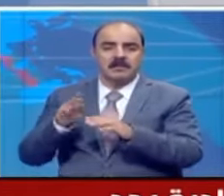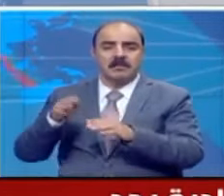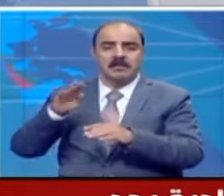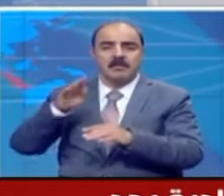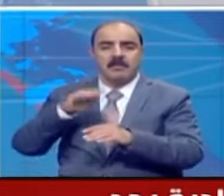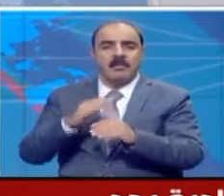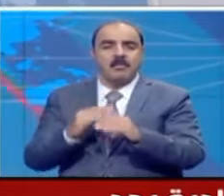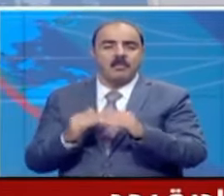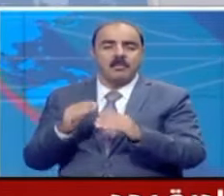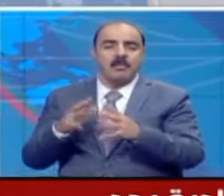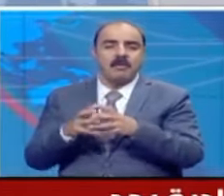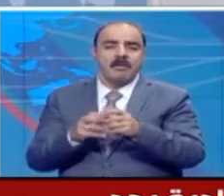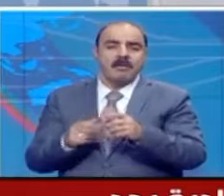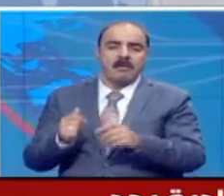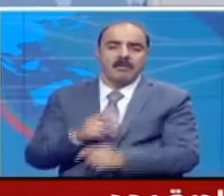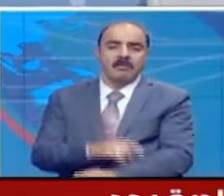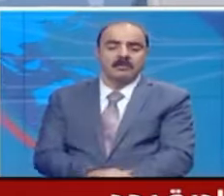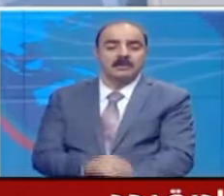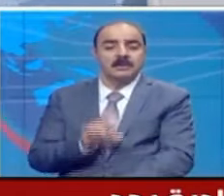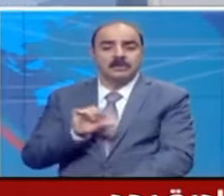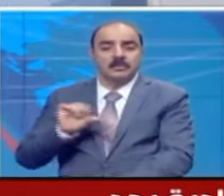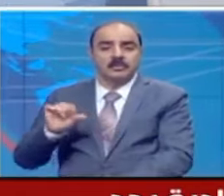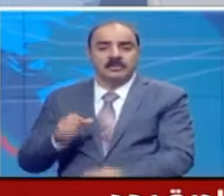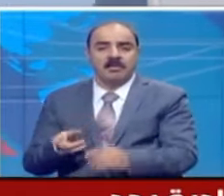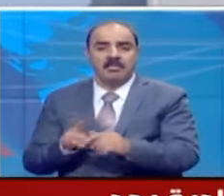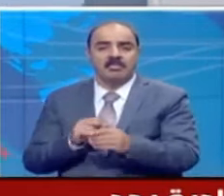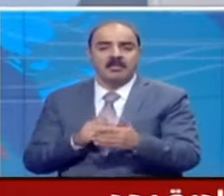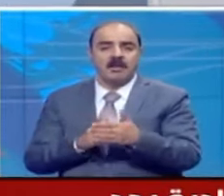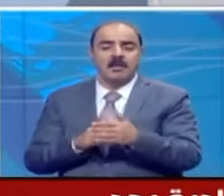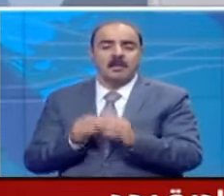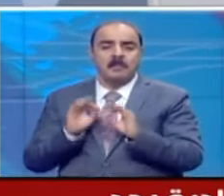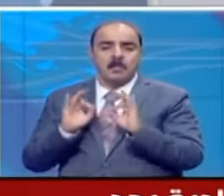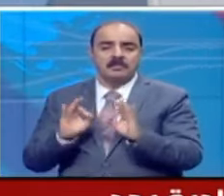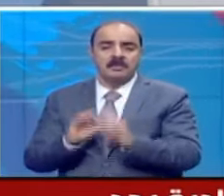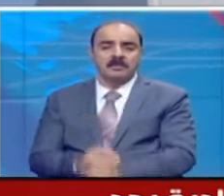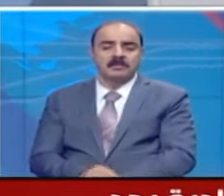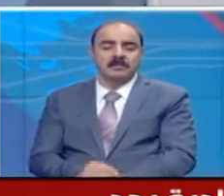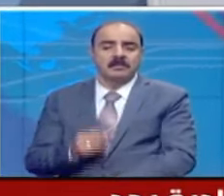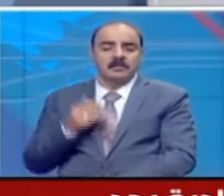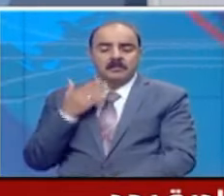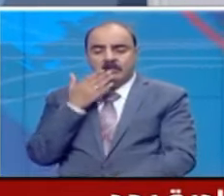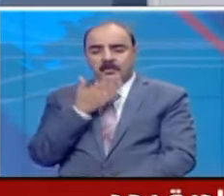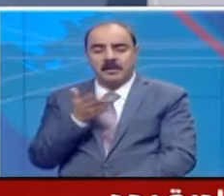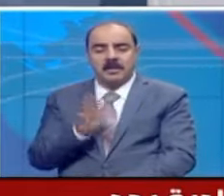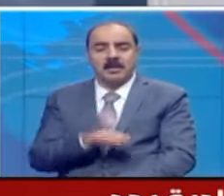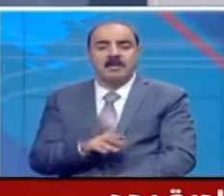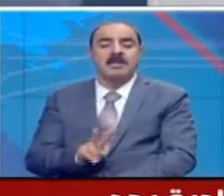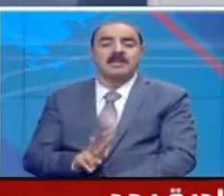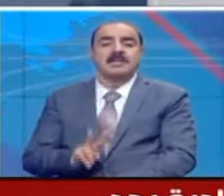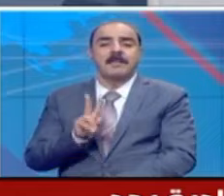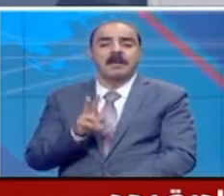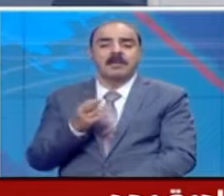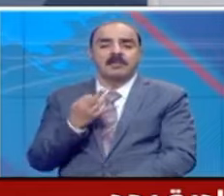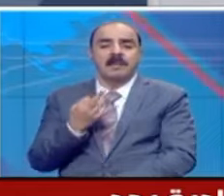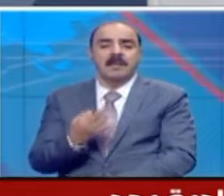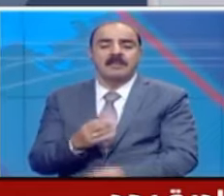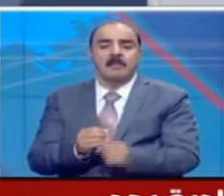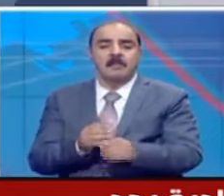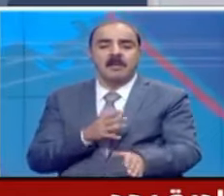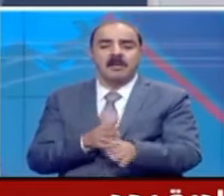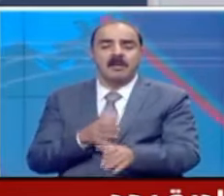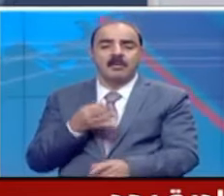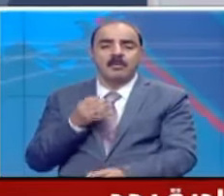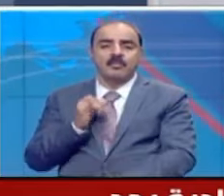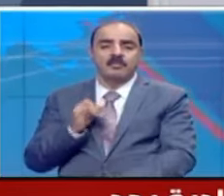50 جنيه لكل درجة يصل إلى 900 جنيه للدرجة الممتازة وبتكلفة حوالي